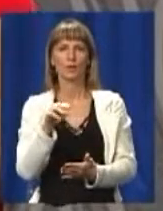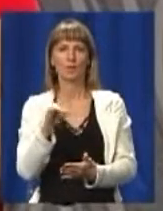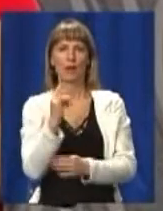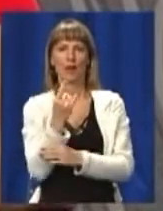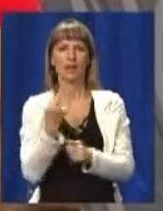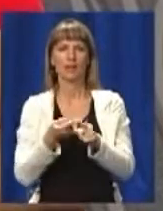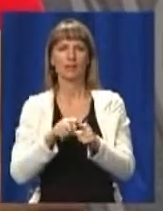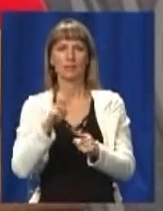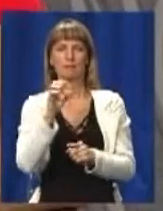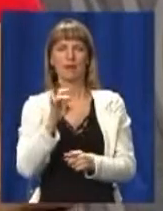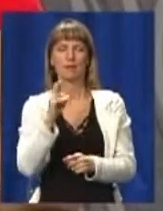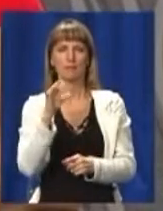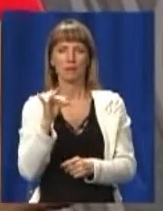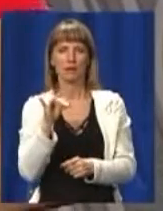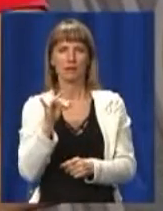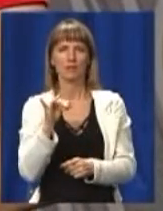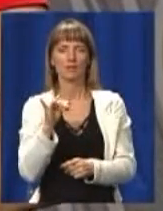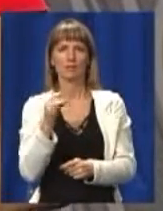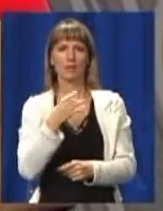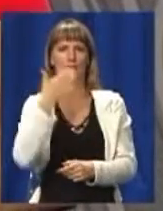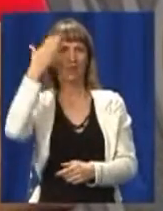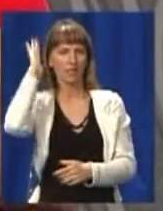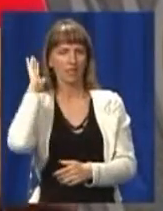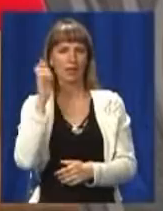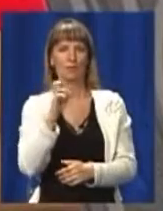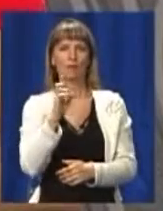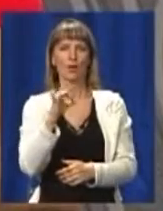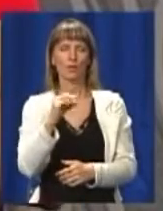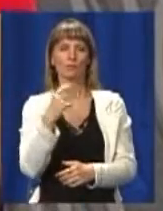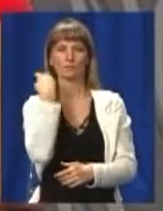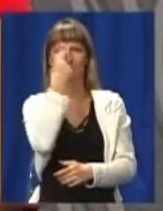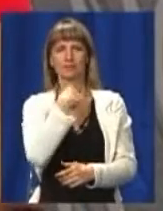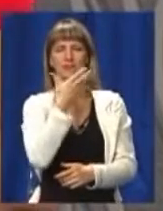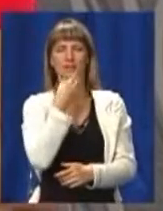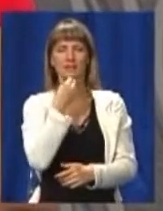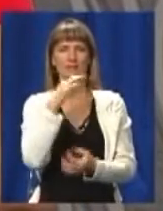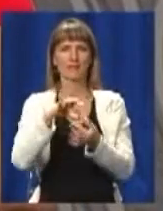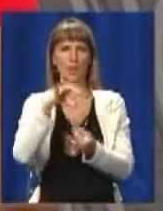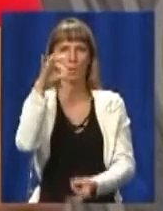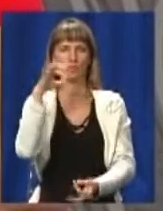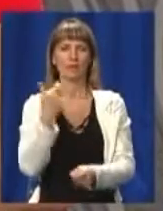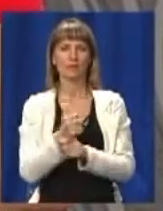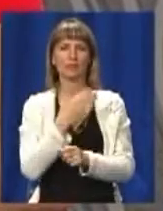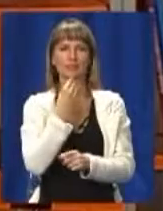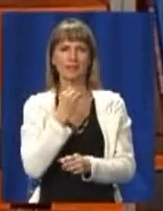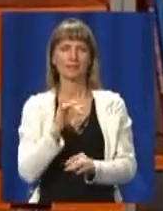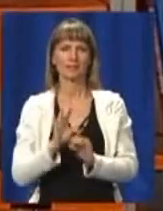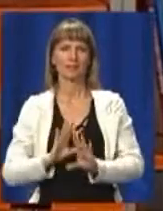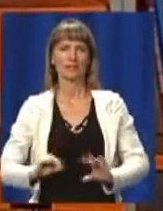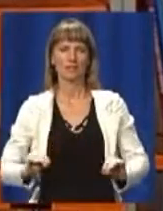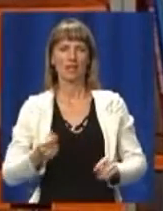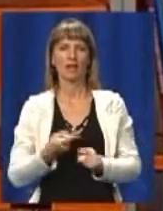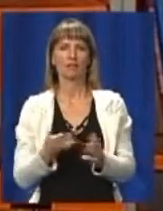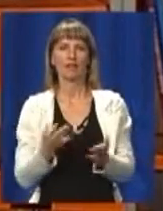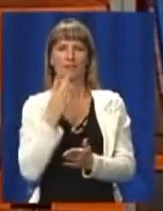Просто гарна така, там блондинка, брюнетка і все від того, все. Більше я не знаю. Вона гарна. Я знаю, дуже стронка, дуже тендітна і все. А ці